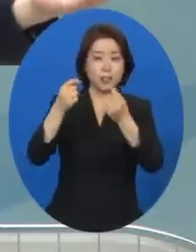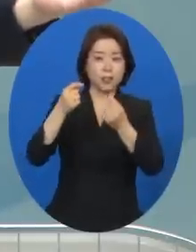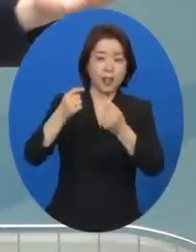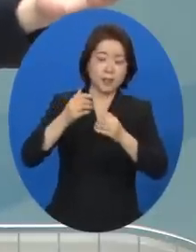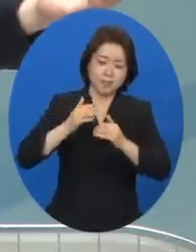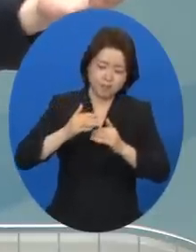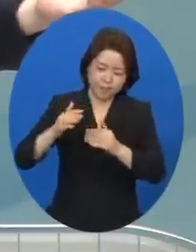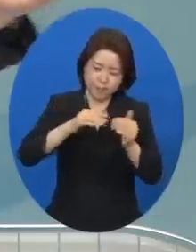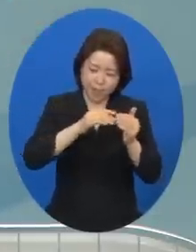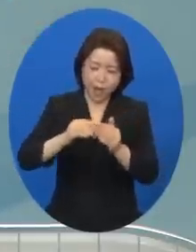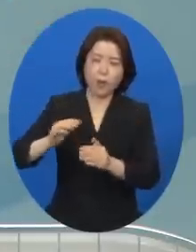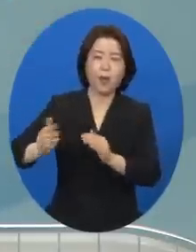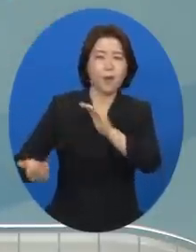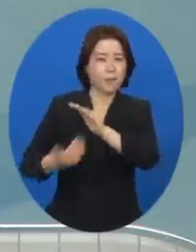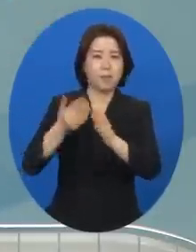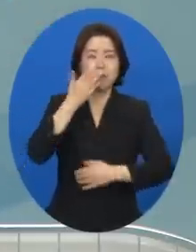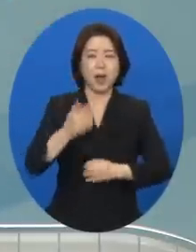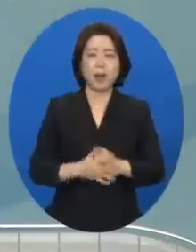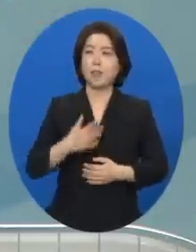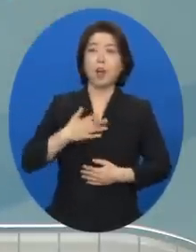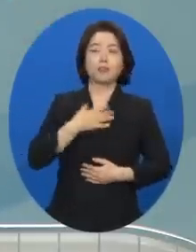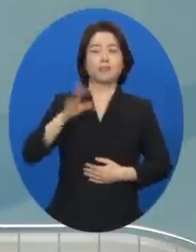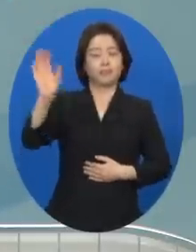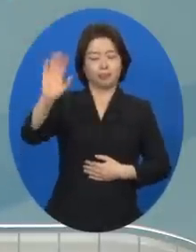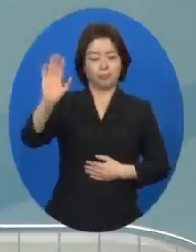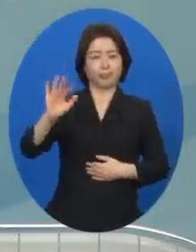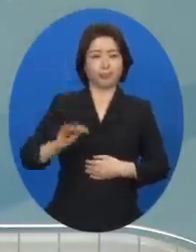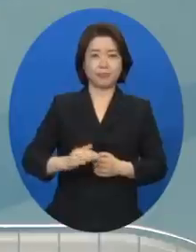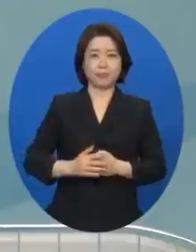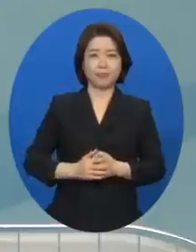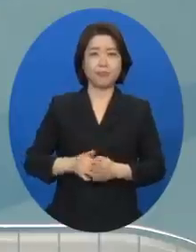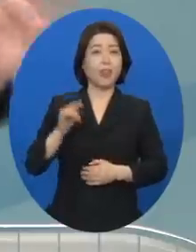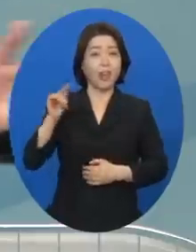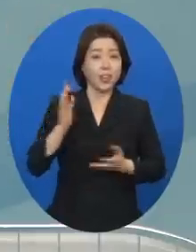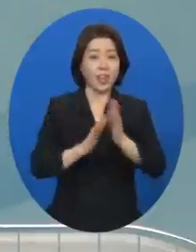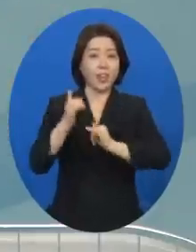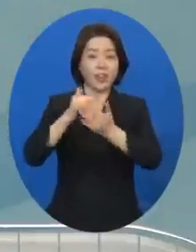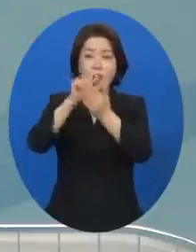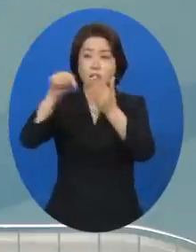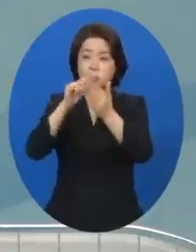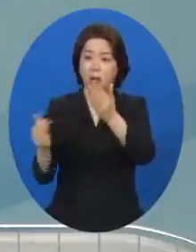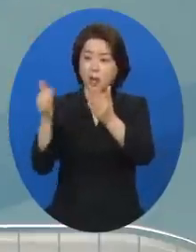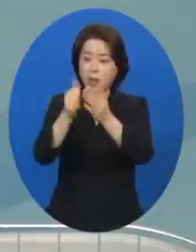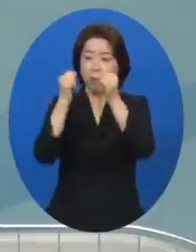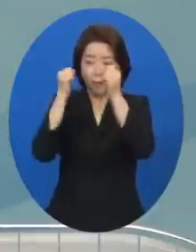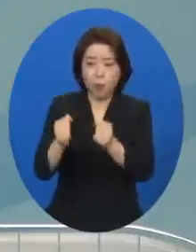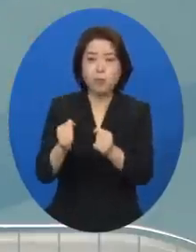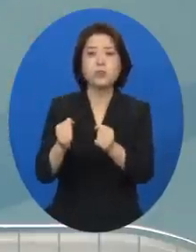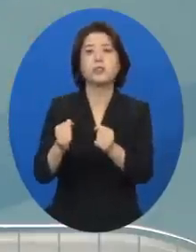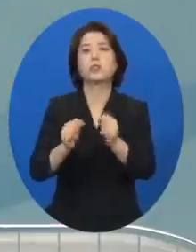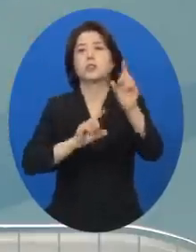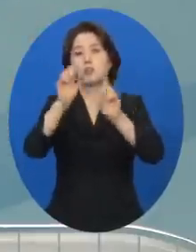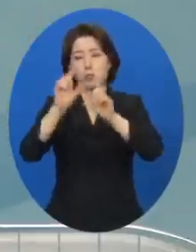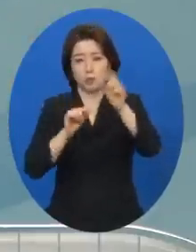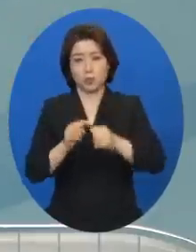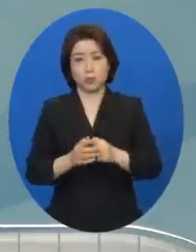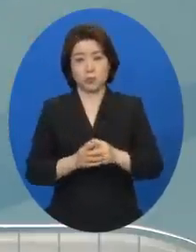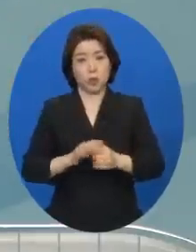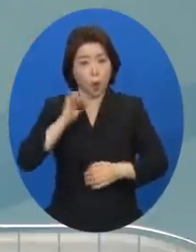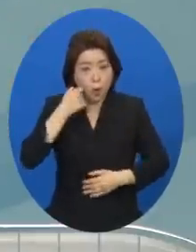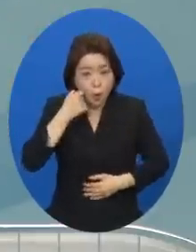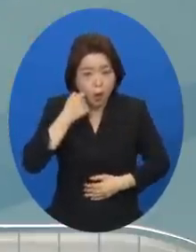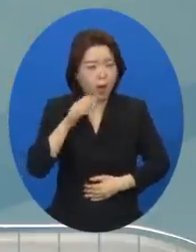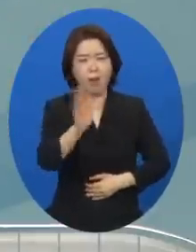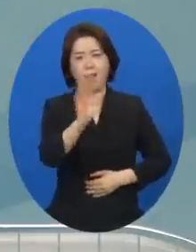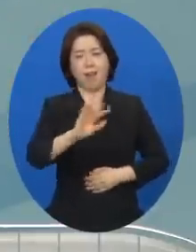것입니다 처 걱정 안하겠습니다 그게 예수님 안에 머무는 거에요 금호 어려워요